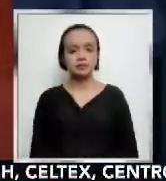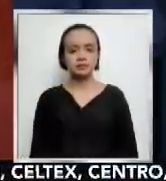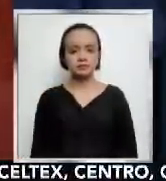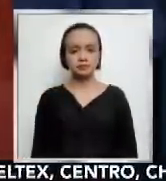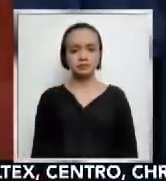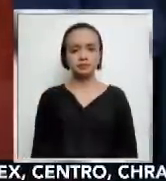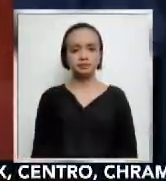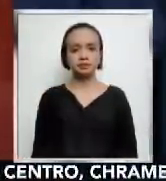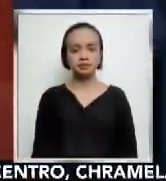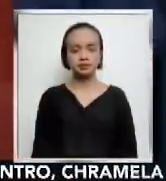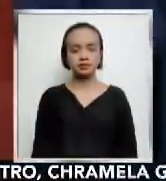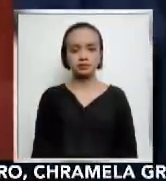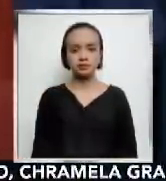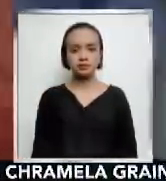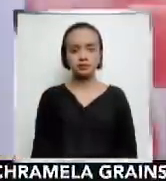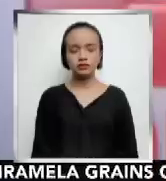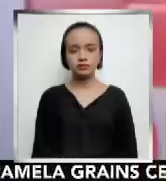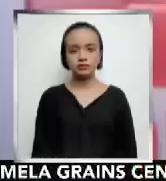nakatutok, 24 oras.